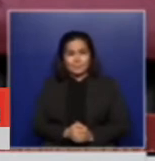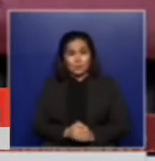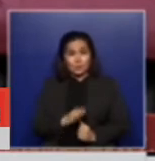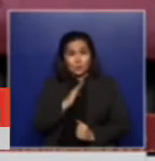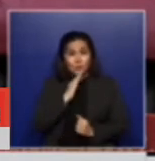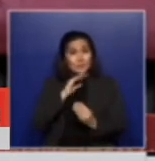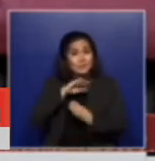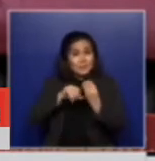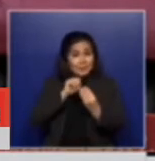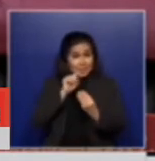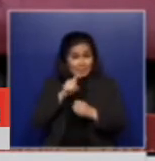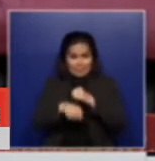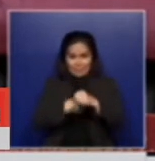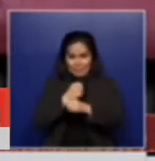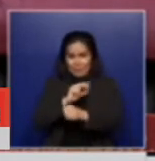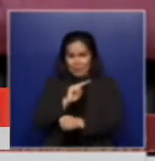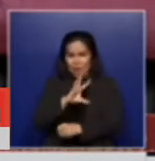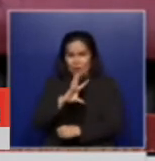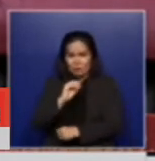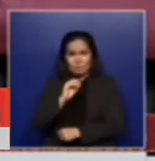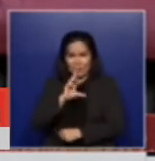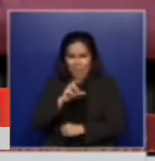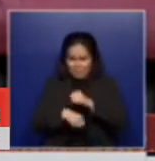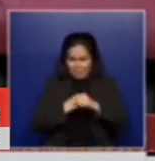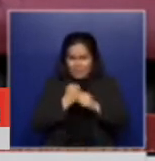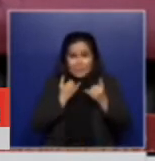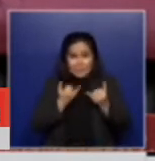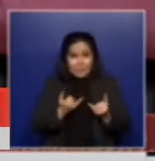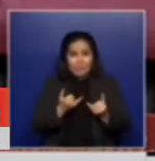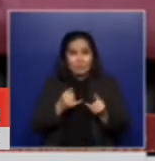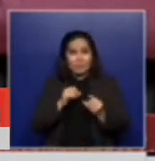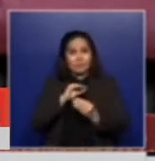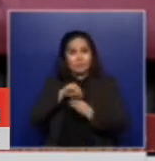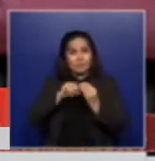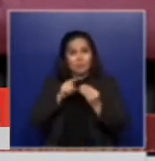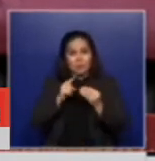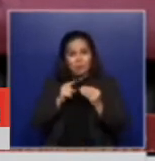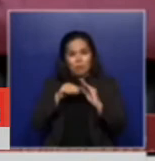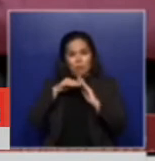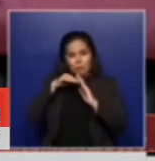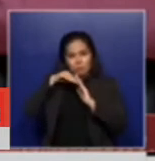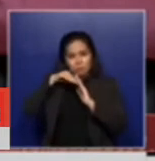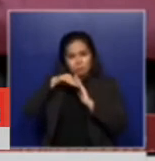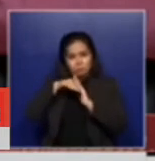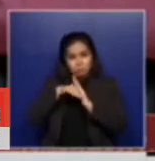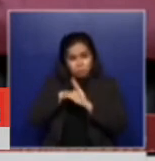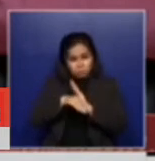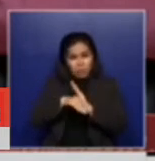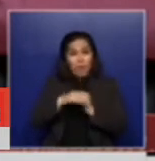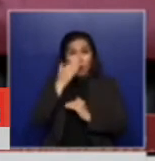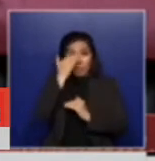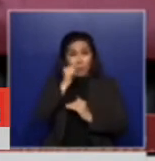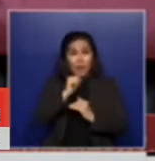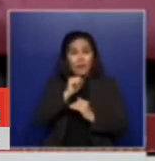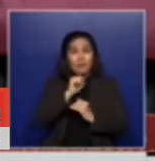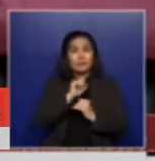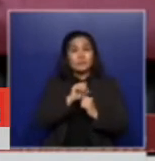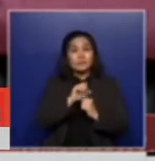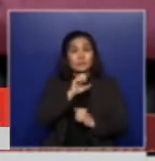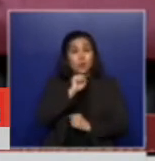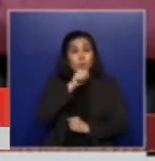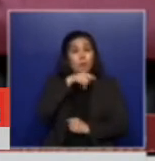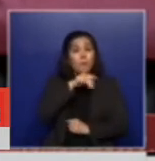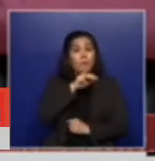จปี63เนี่ยมันหดตัวไปมากกว่าที่สภาพัฒน์นะครับประมาณการเอาไว้ที่ร้อย